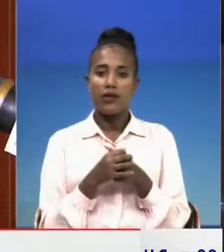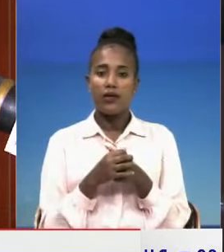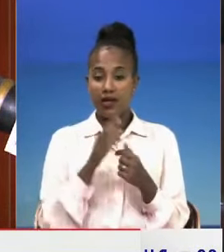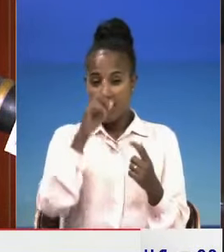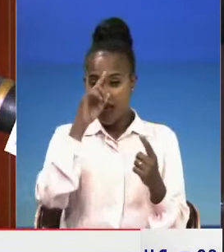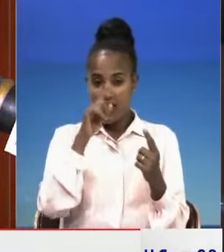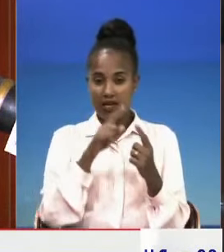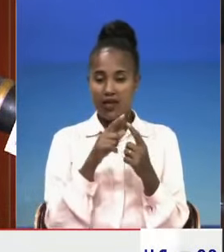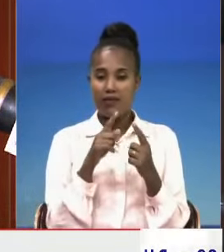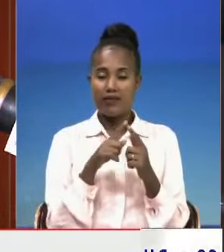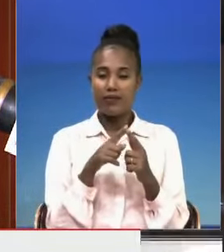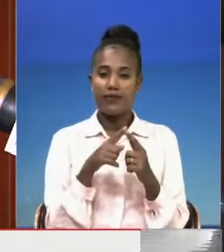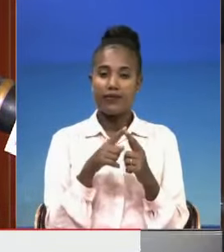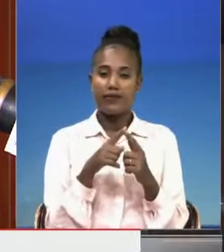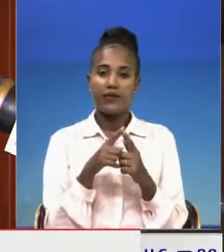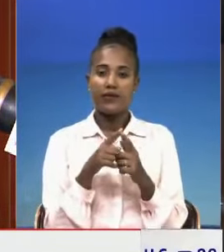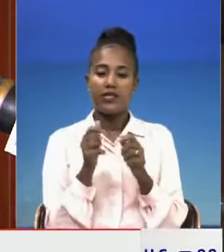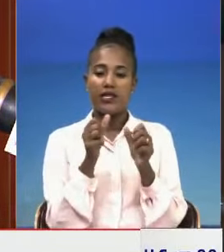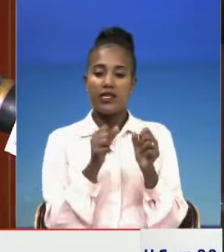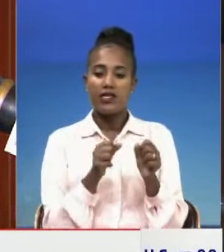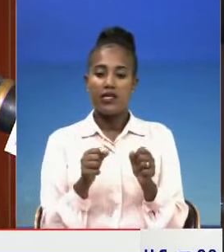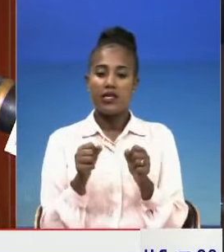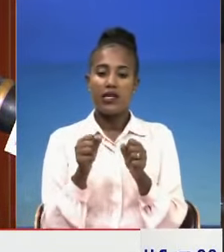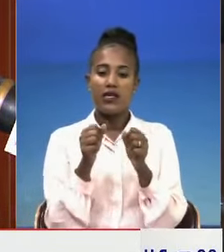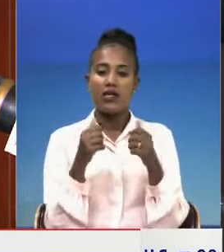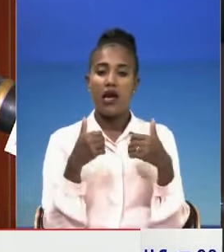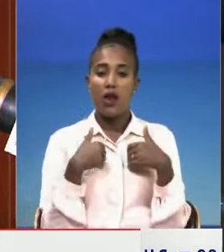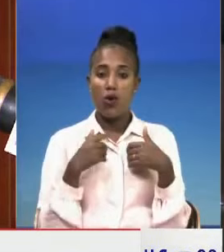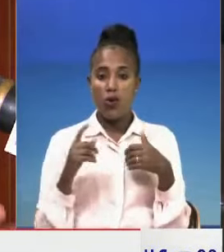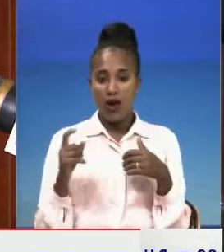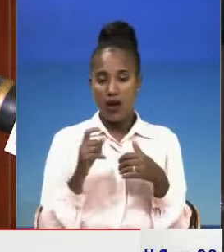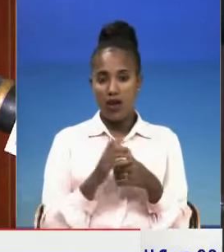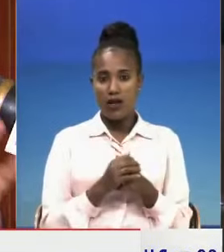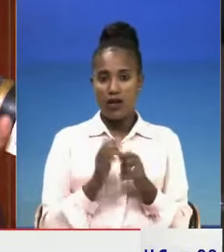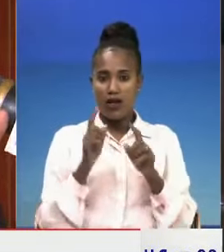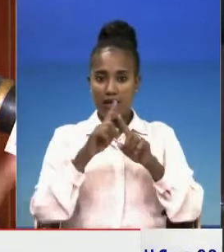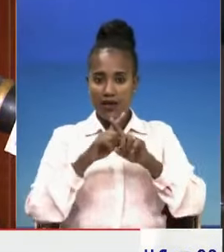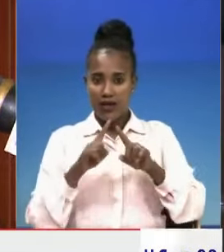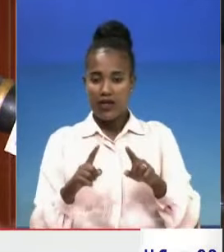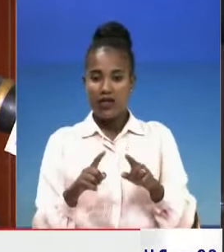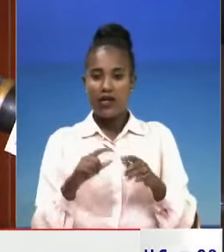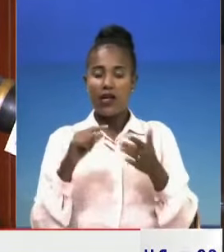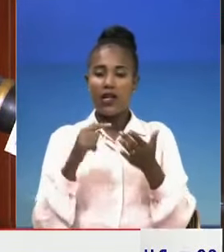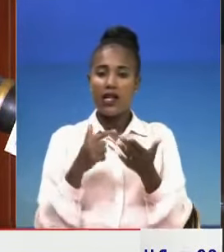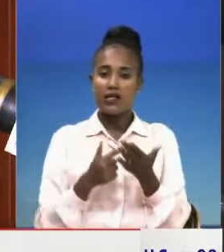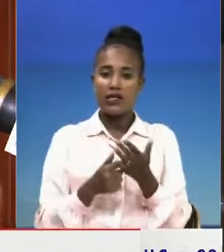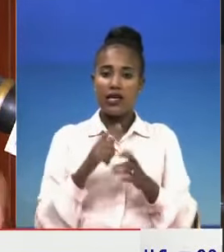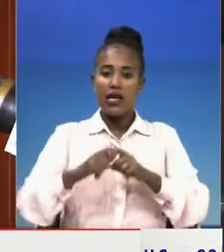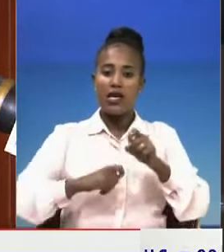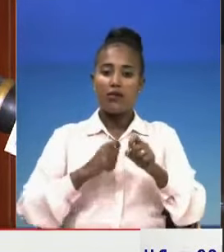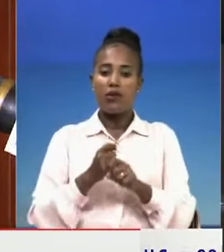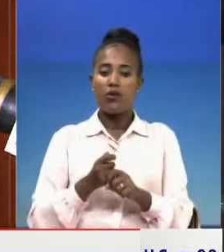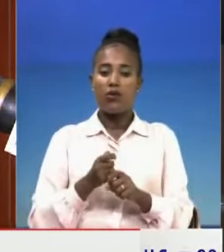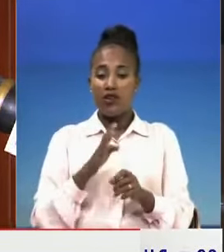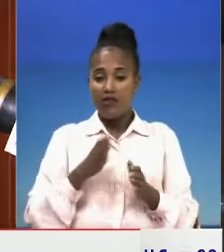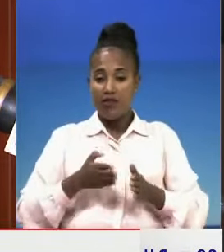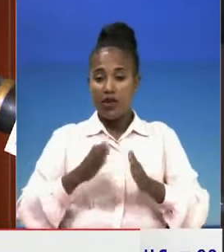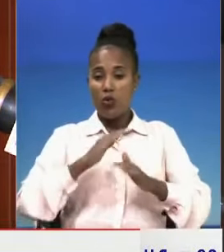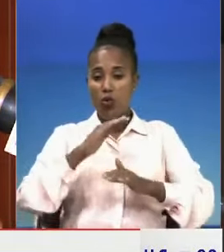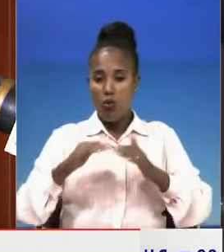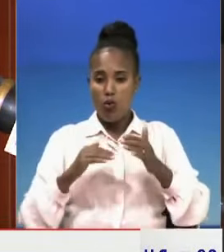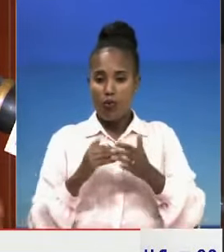የታቀደ ስልት እና ስትራቴጂ ያለው ይሆናል። ግን ለዚህ እድሜው የፈቀደ ሁሉ